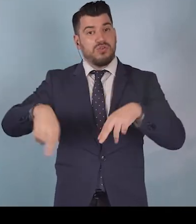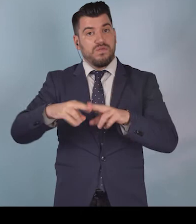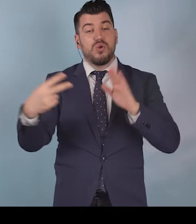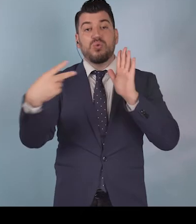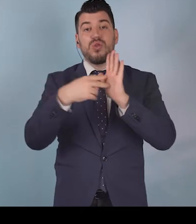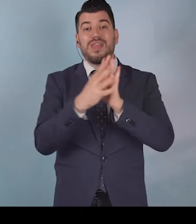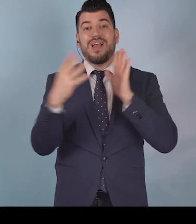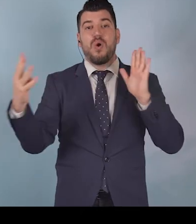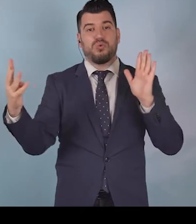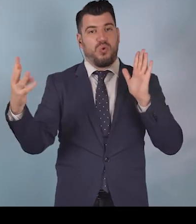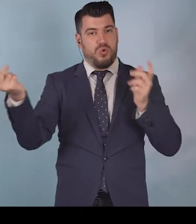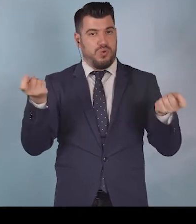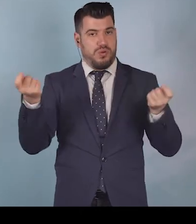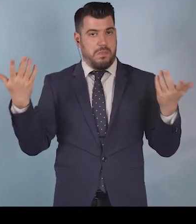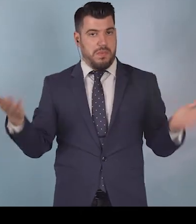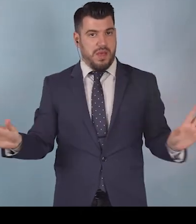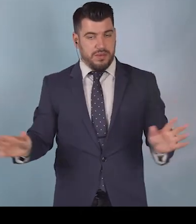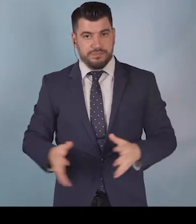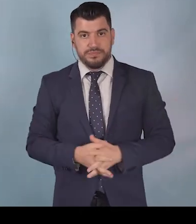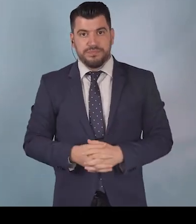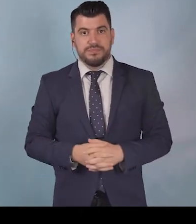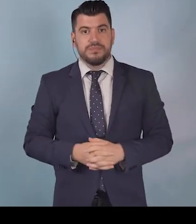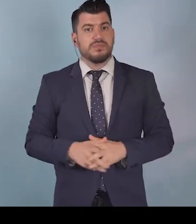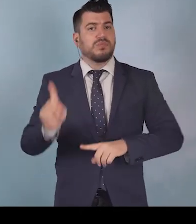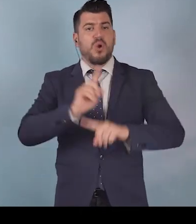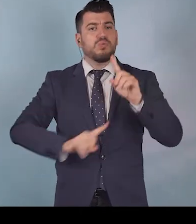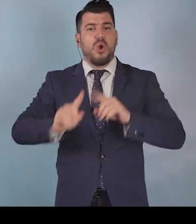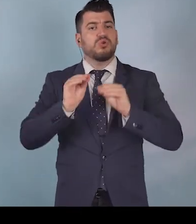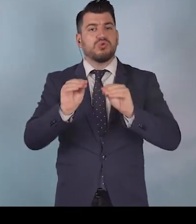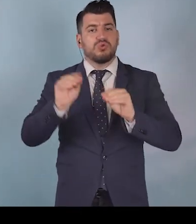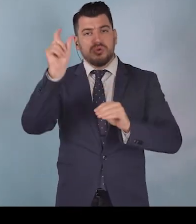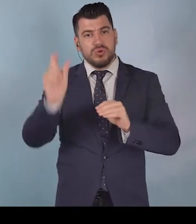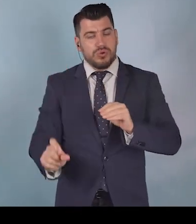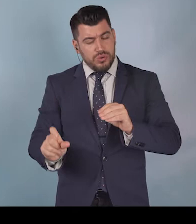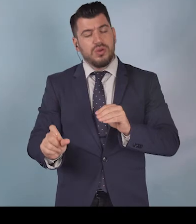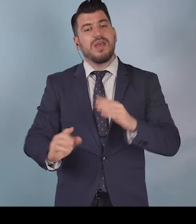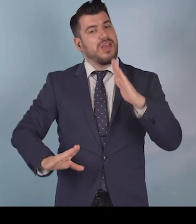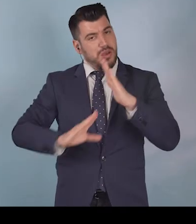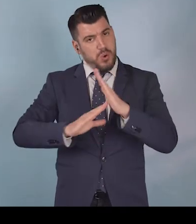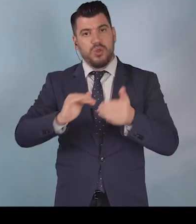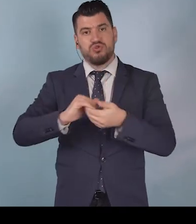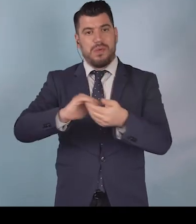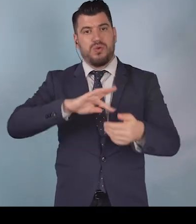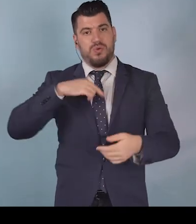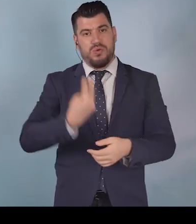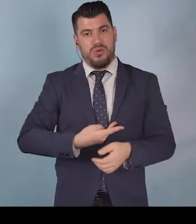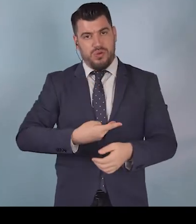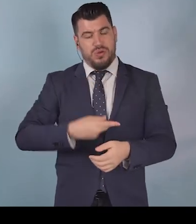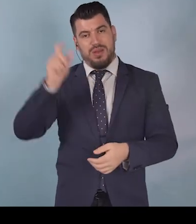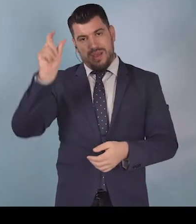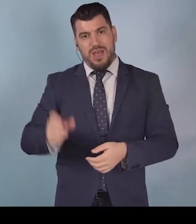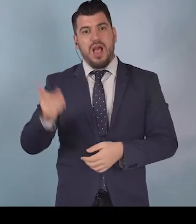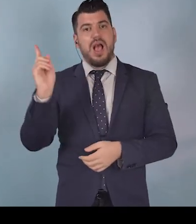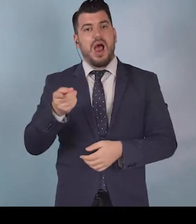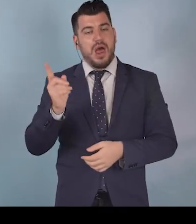2018, το Δεκέμβριο του 2018, όπου πάλι εκπαιδεύτρια ήταν η Μαρίνα Ιγαλανού. Και εκπαιδεύτηκαν